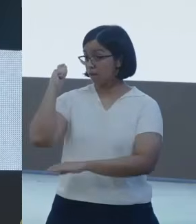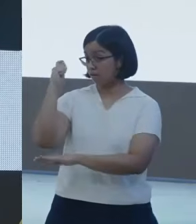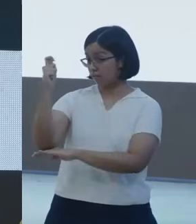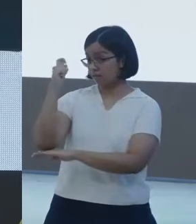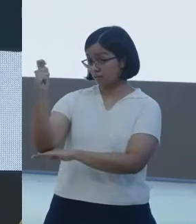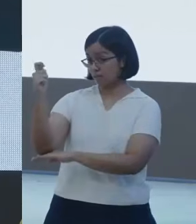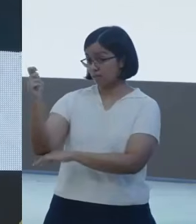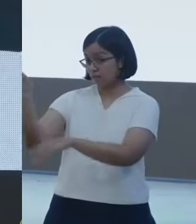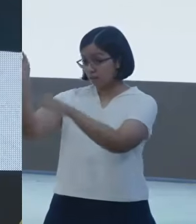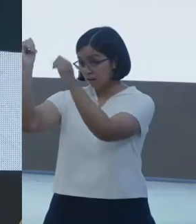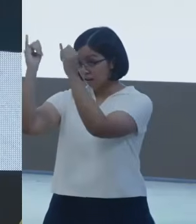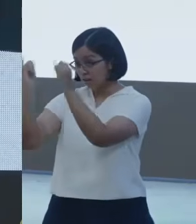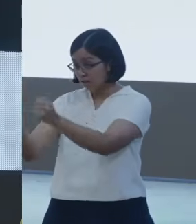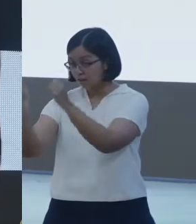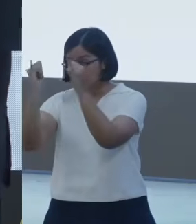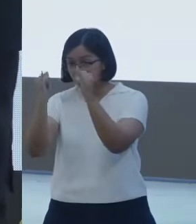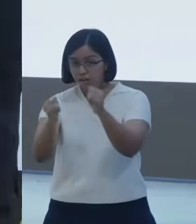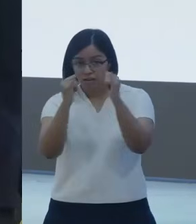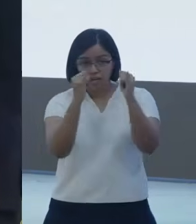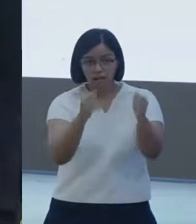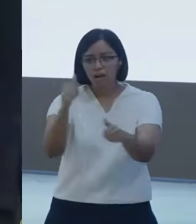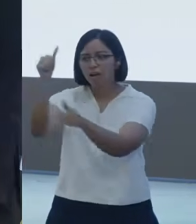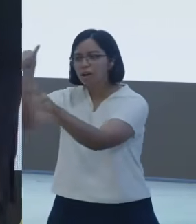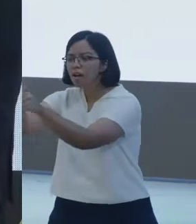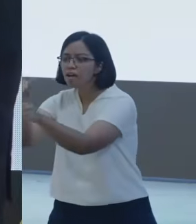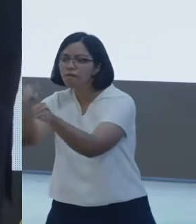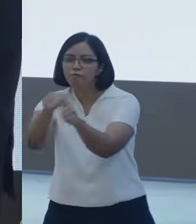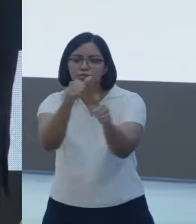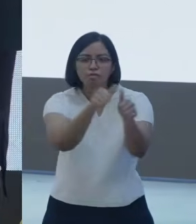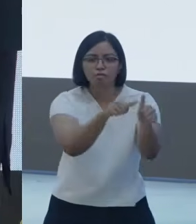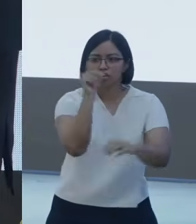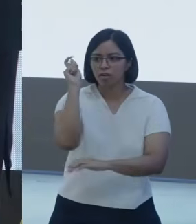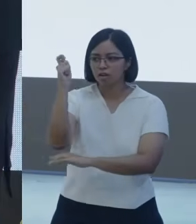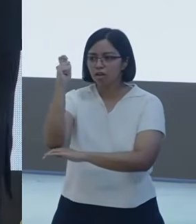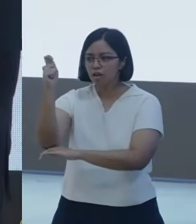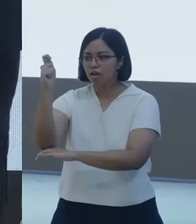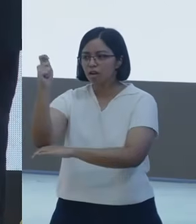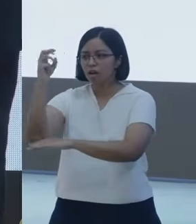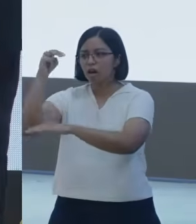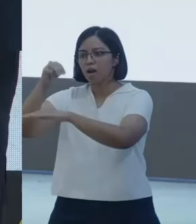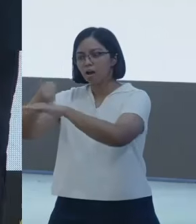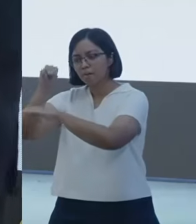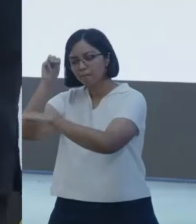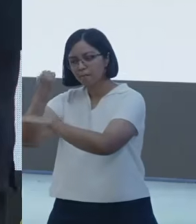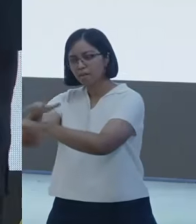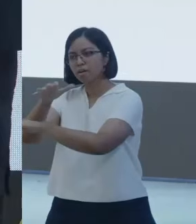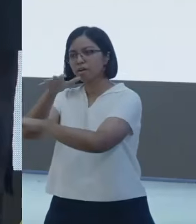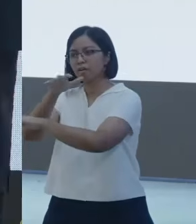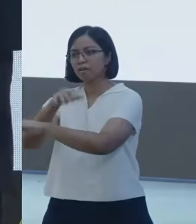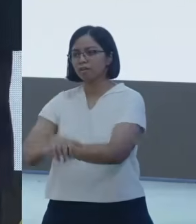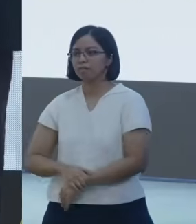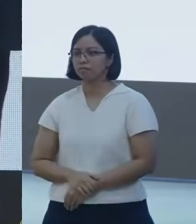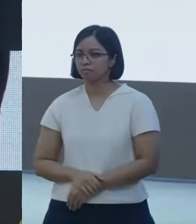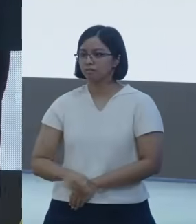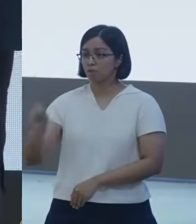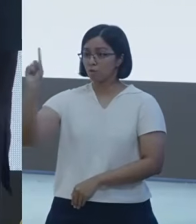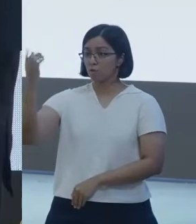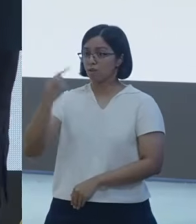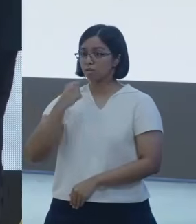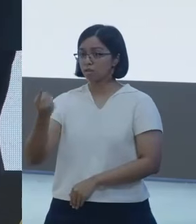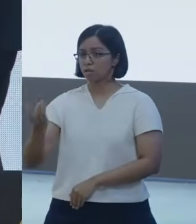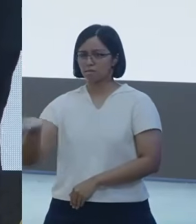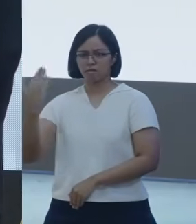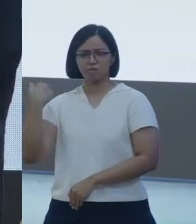kanila ay mirakulo. Ang sabi nung isa, hindi ako nag-attend ng church dati, ayaw